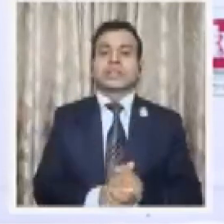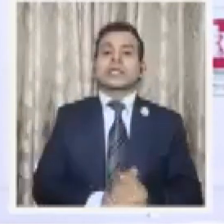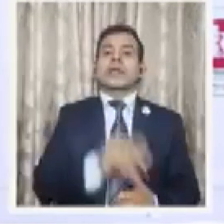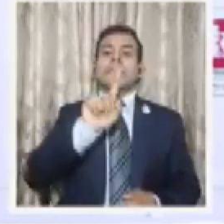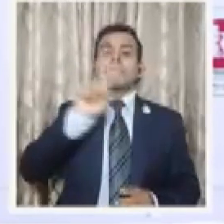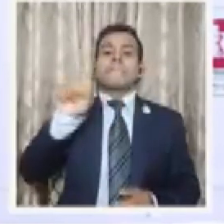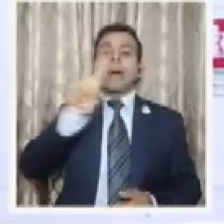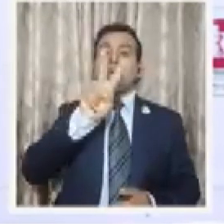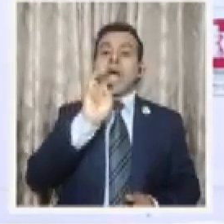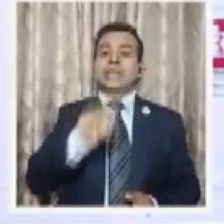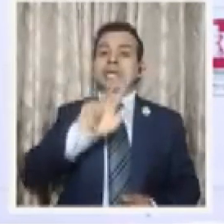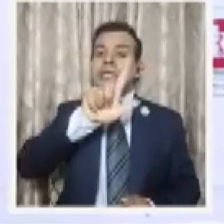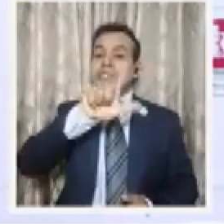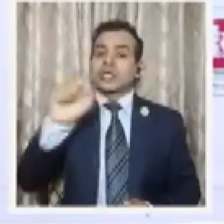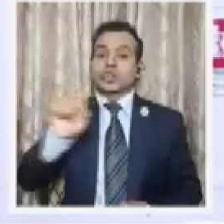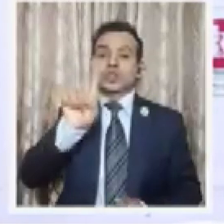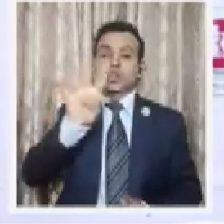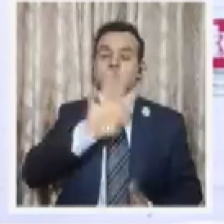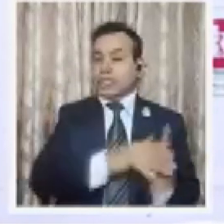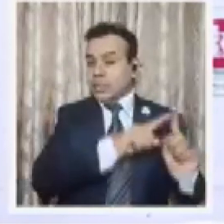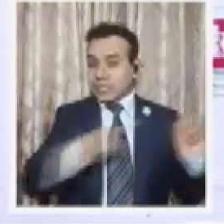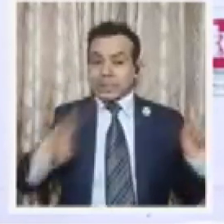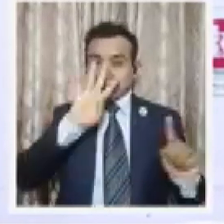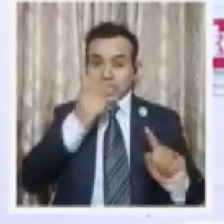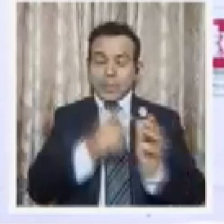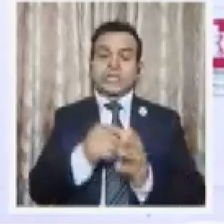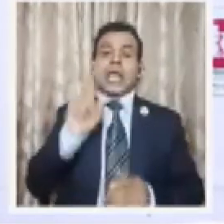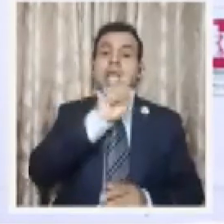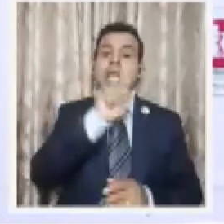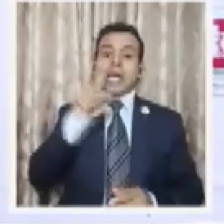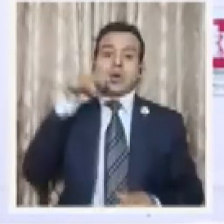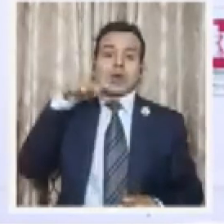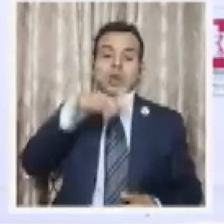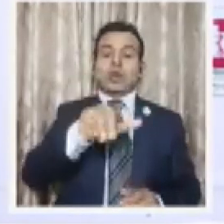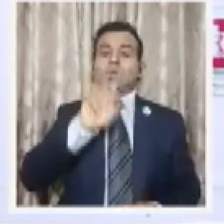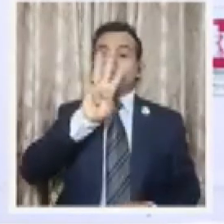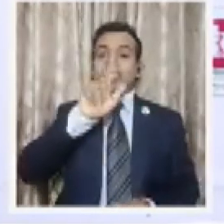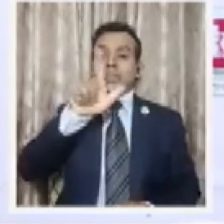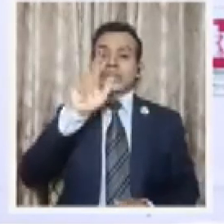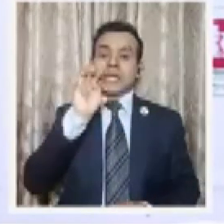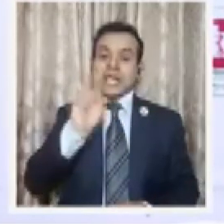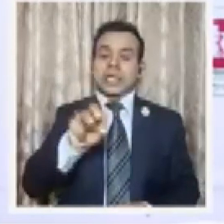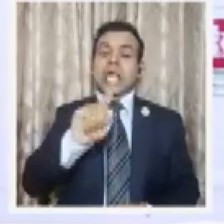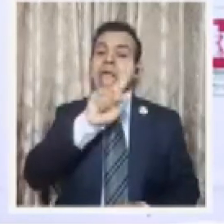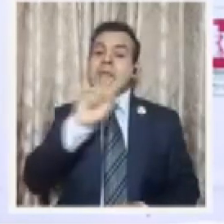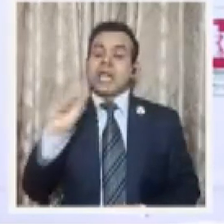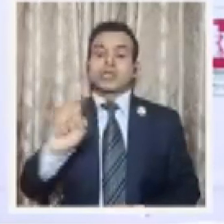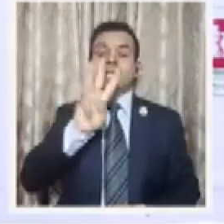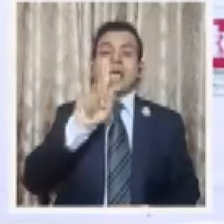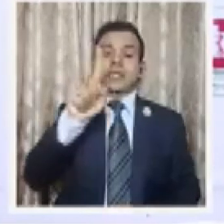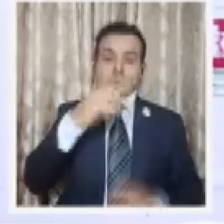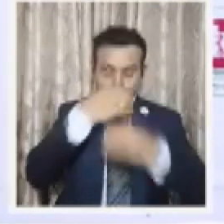এবং নমুনা পরীক্ষা হয়েছে 24 ঘন্টায় 12,714টি। এ পর্যন্ত নমুনা পরীক্ষা হয়েছে